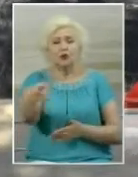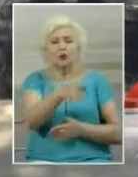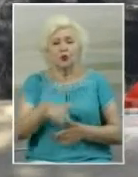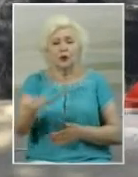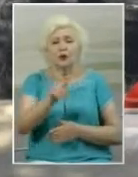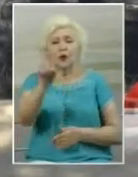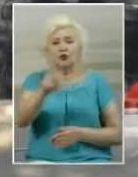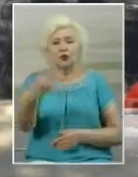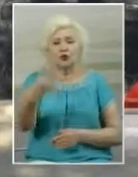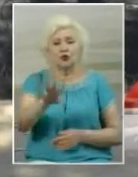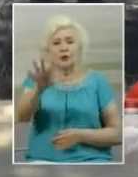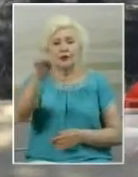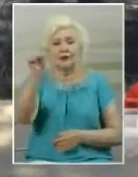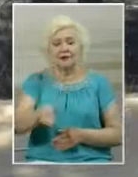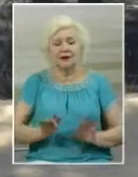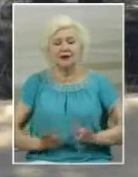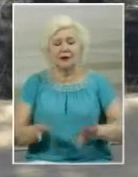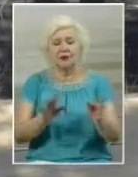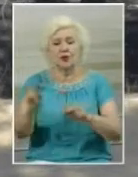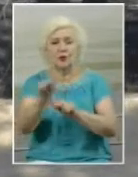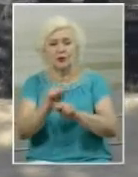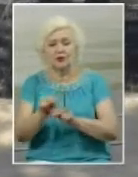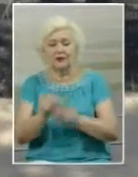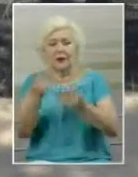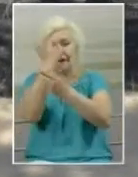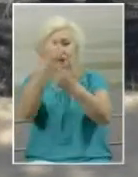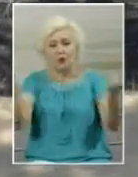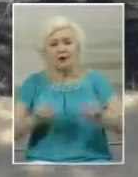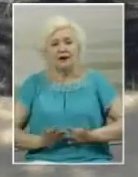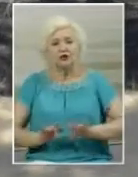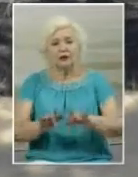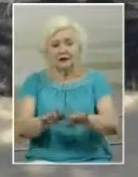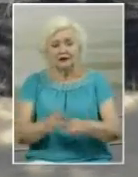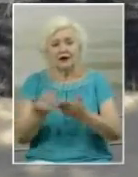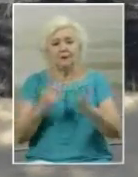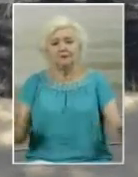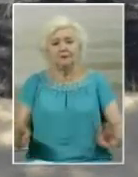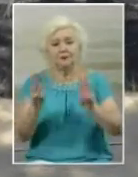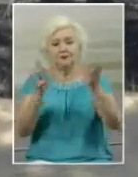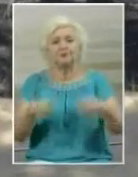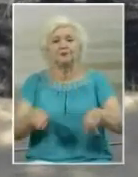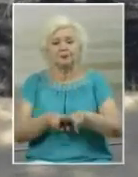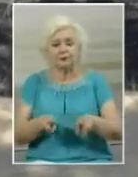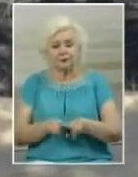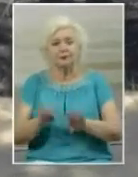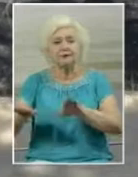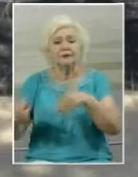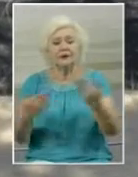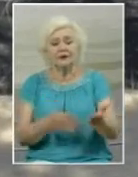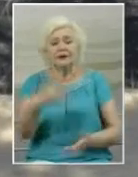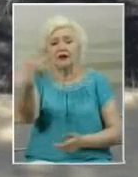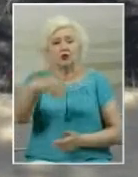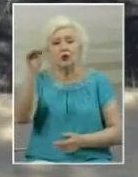це 145 тисяч на проведення профілактичних попереджувальних заходів від пожеж. Також виділяється